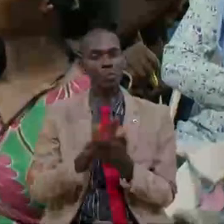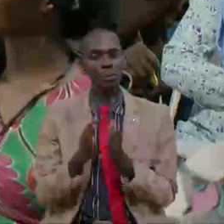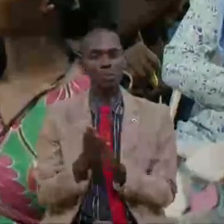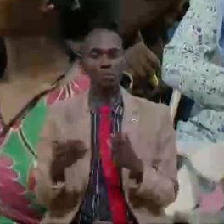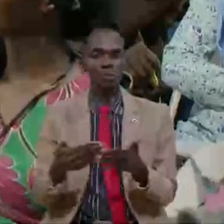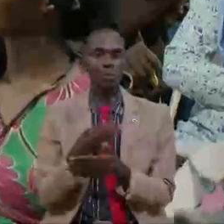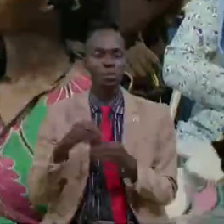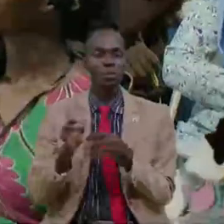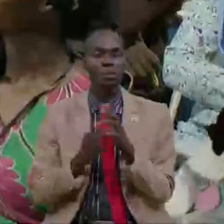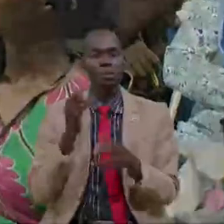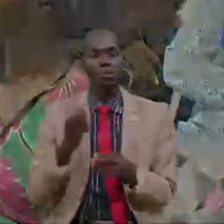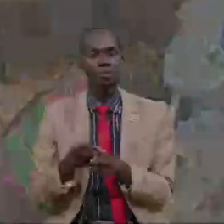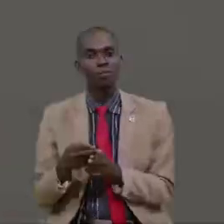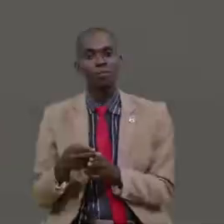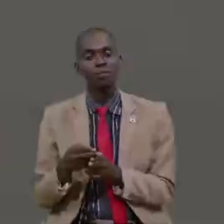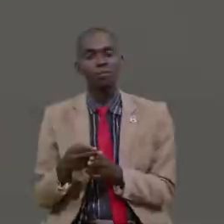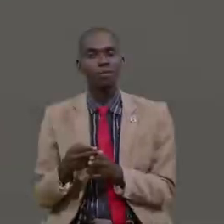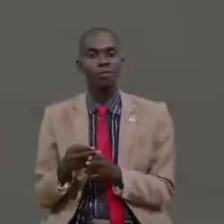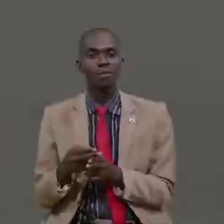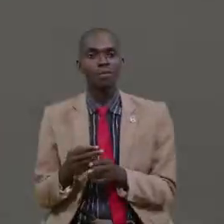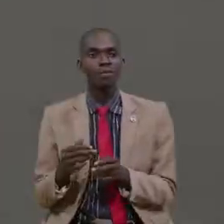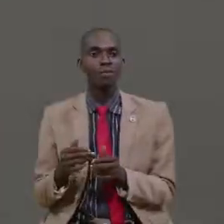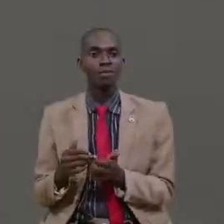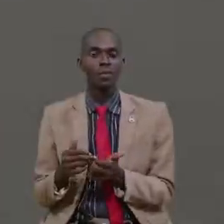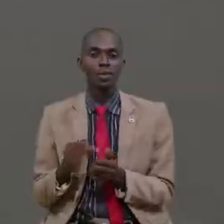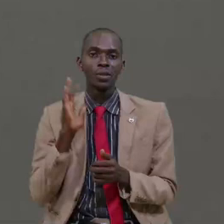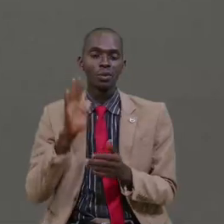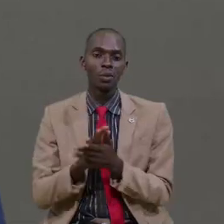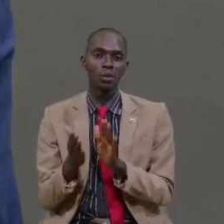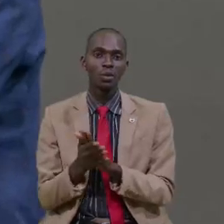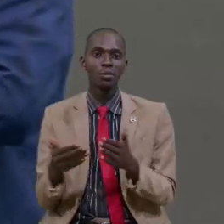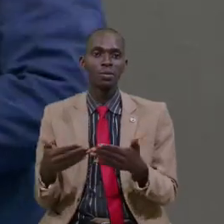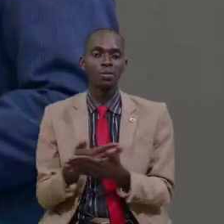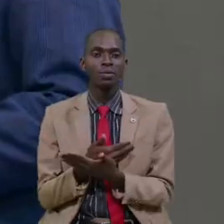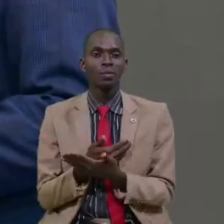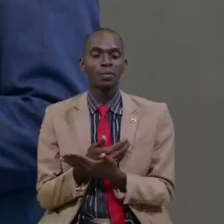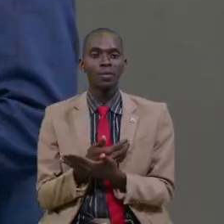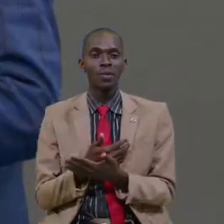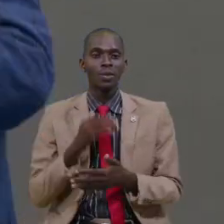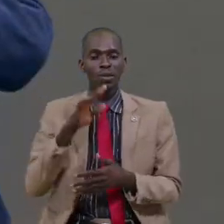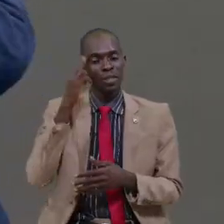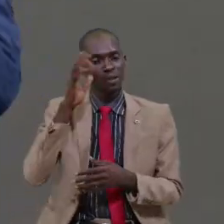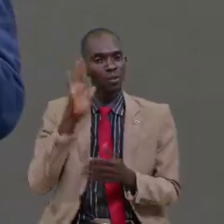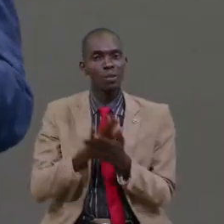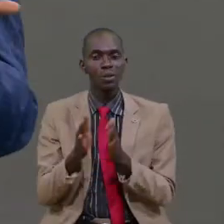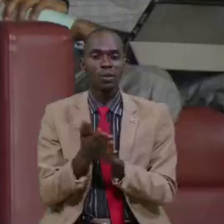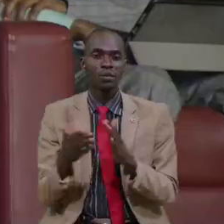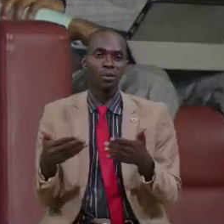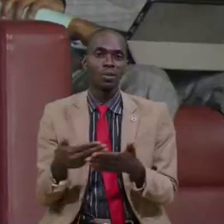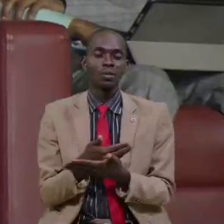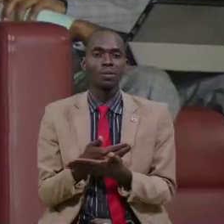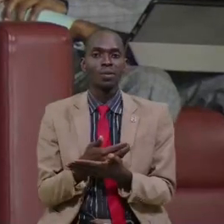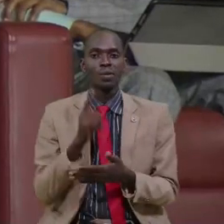Ta vie sera nouvelle. Ton cerveau sera nouveau. Tes pensées seront